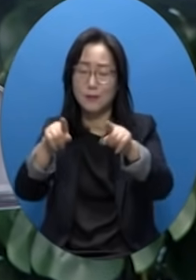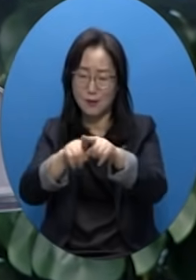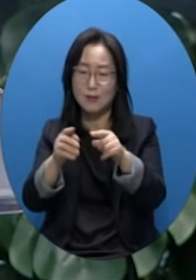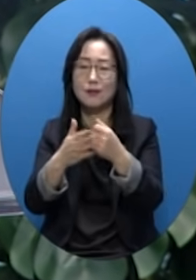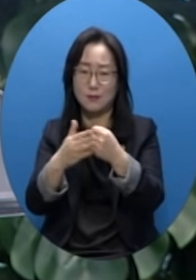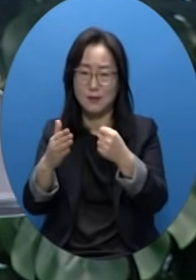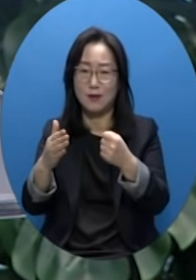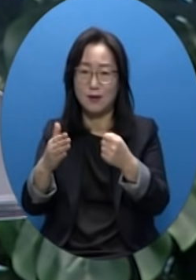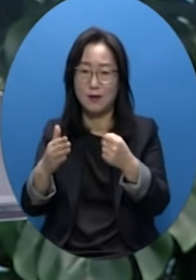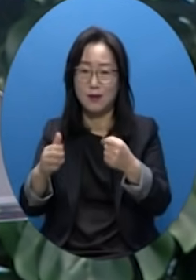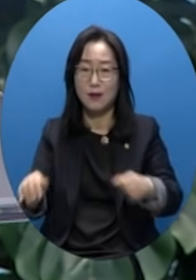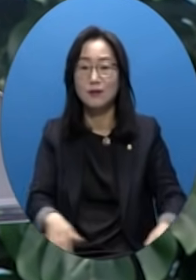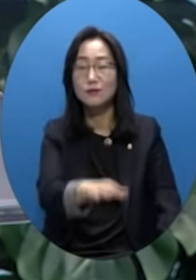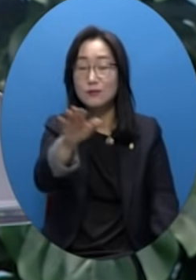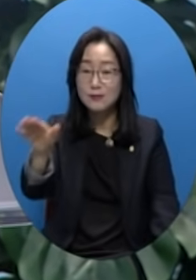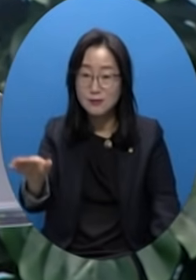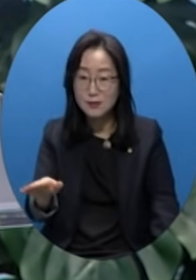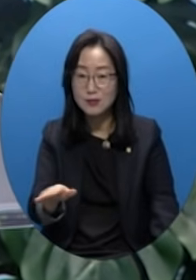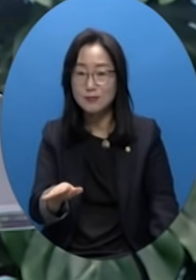우리를